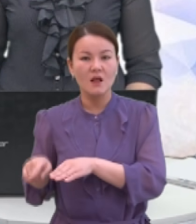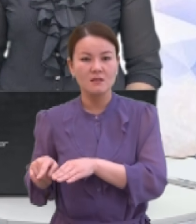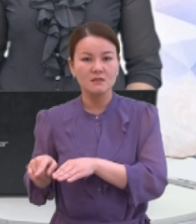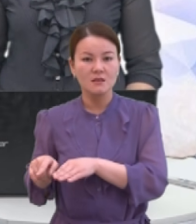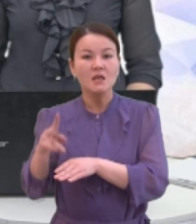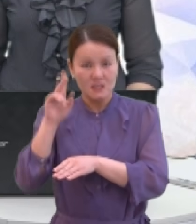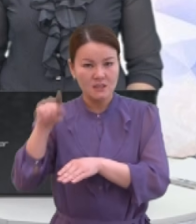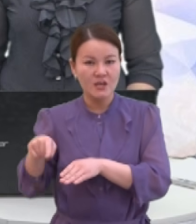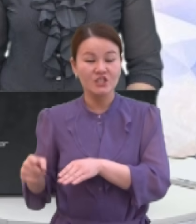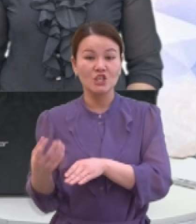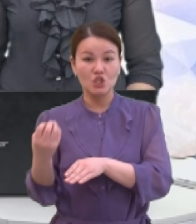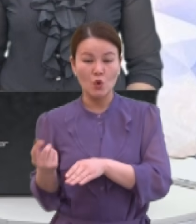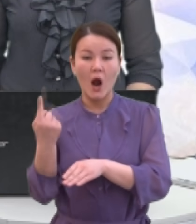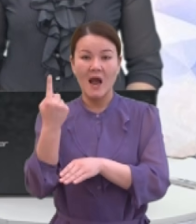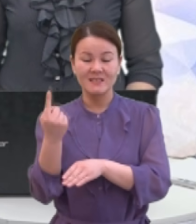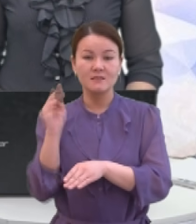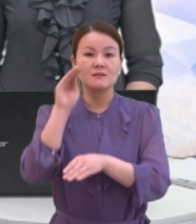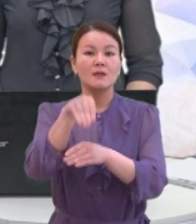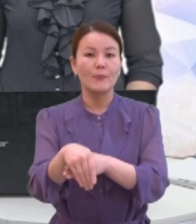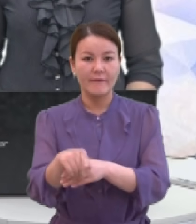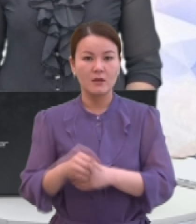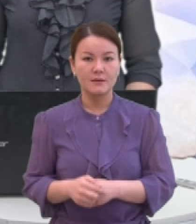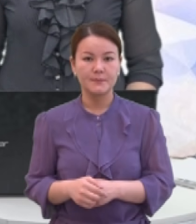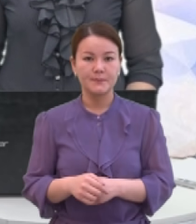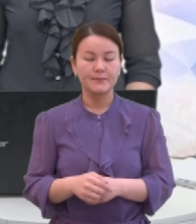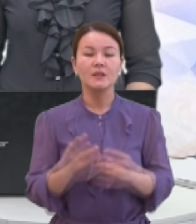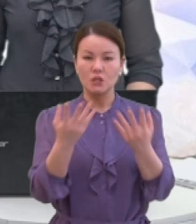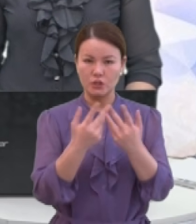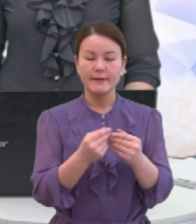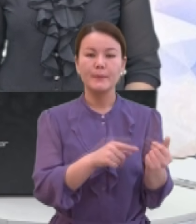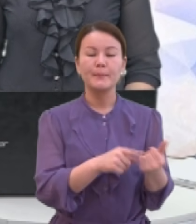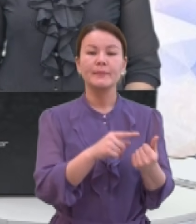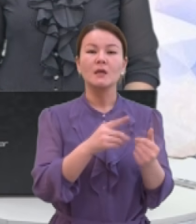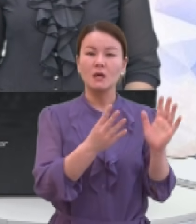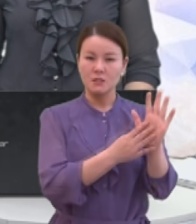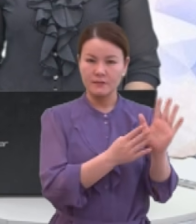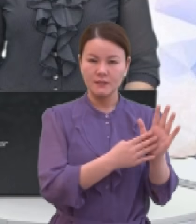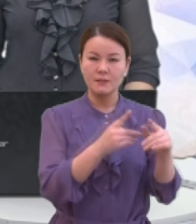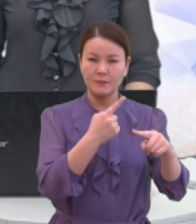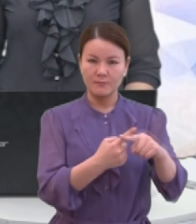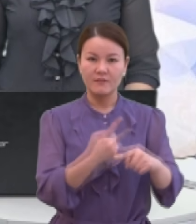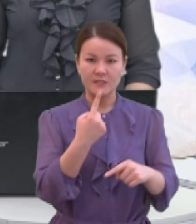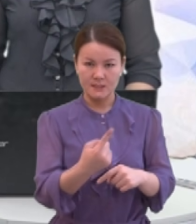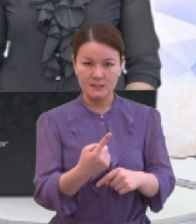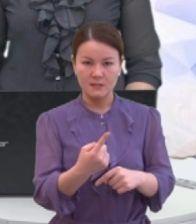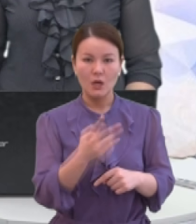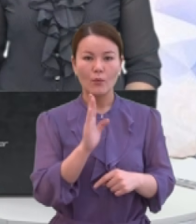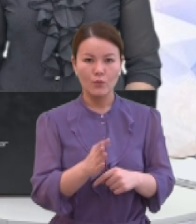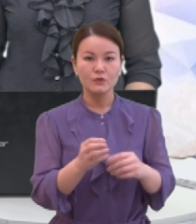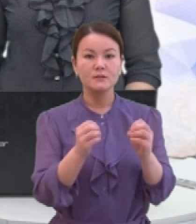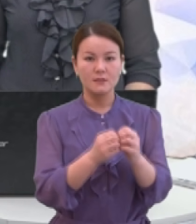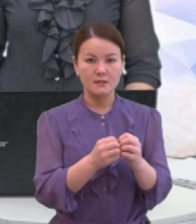прибавим еще 1 считаем к девяти прибавить один получится